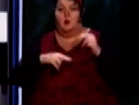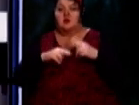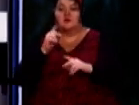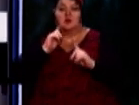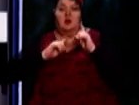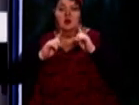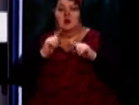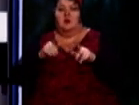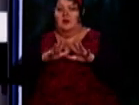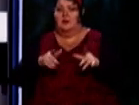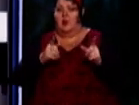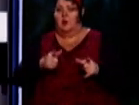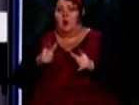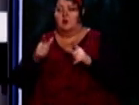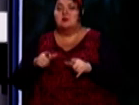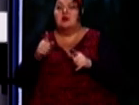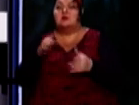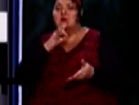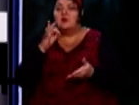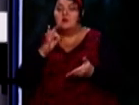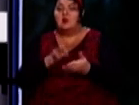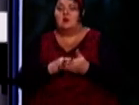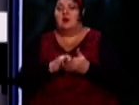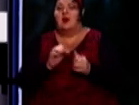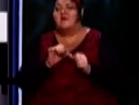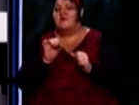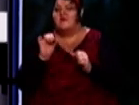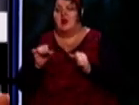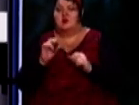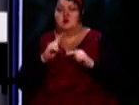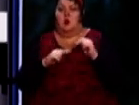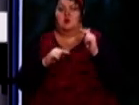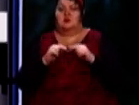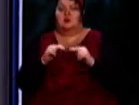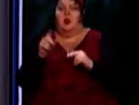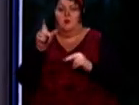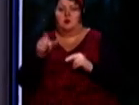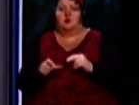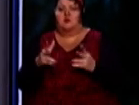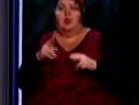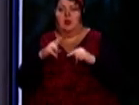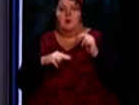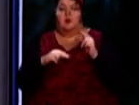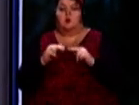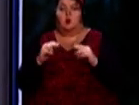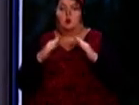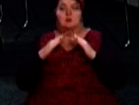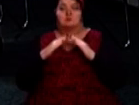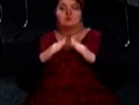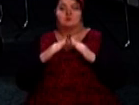архітектором міста, і за це несе відповідальність виключно забудовник, який це будує. На жаль,